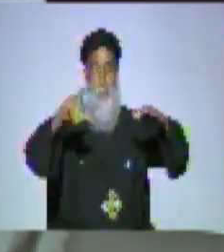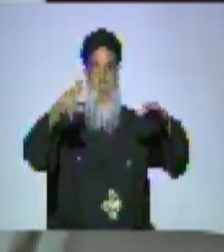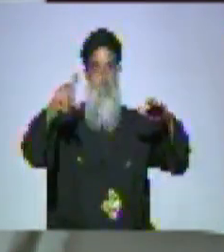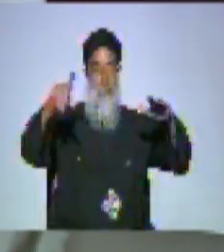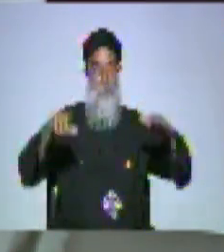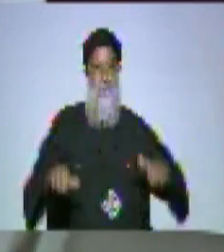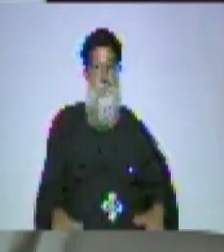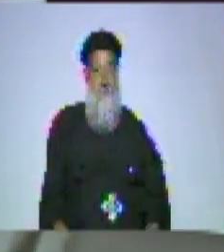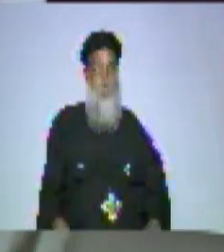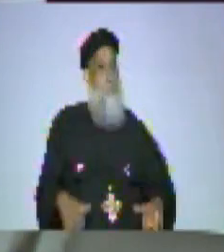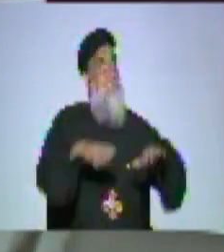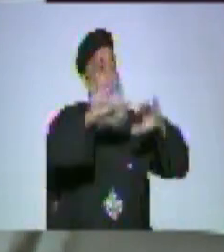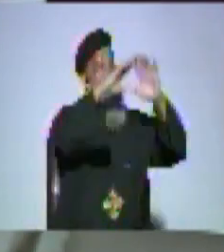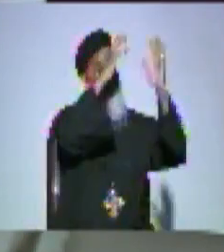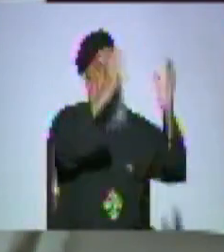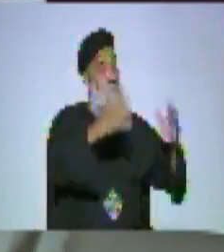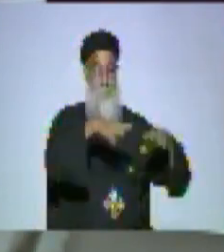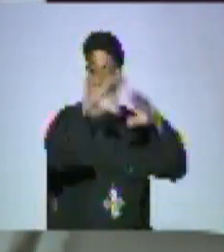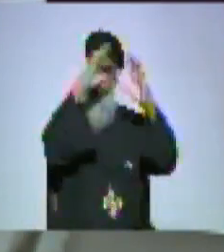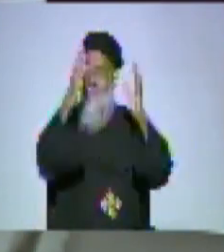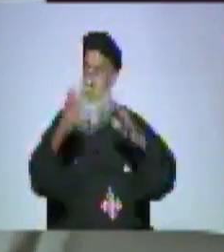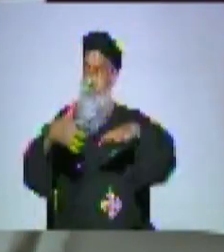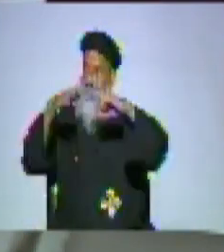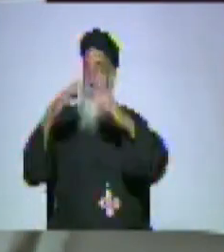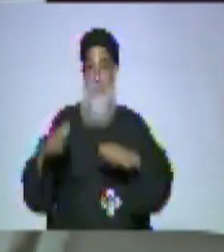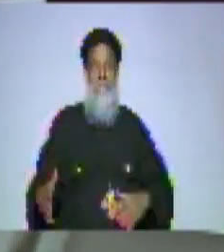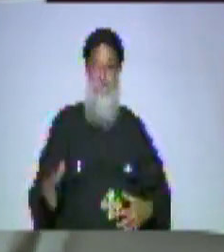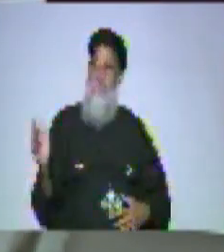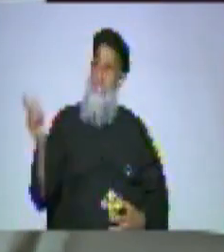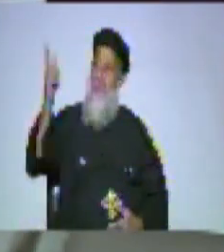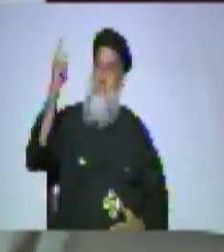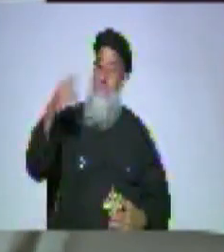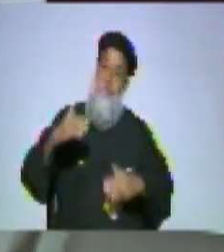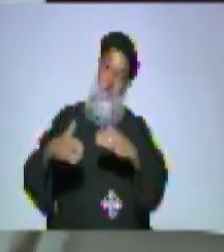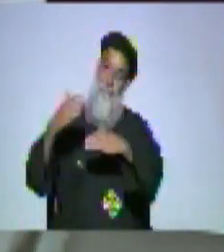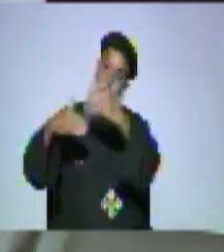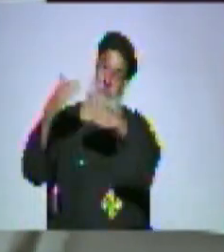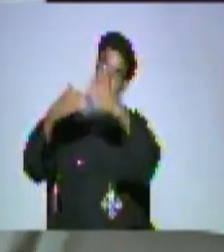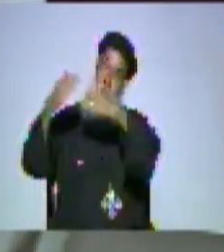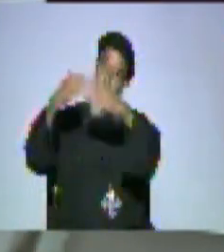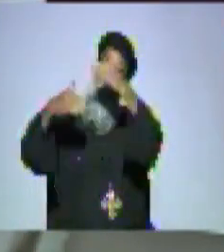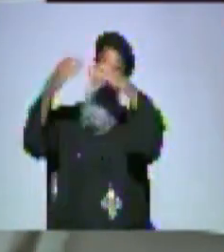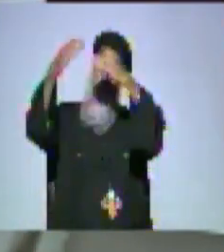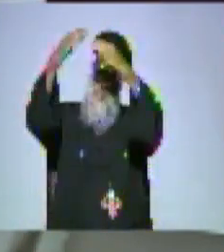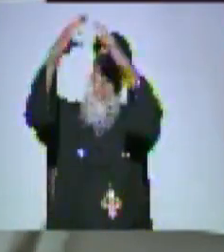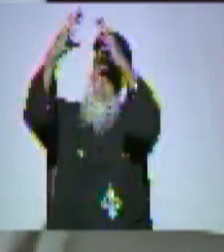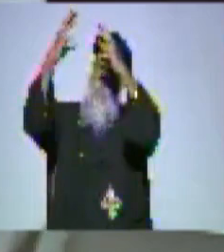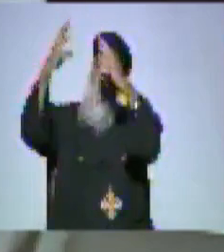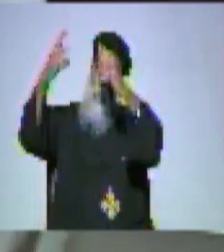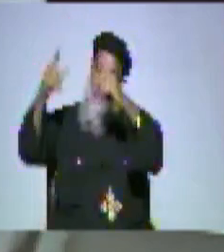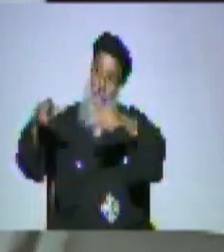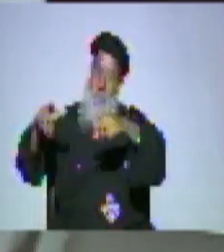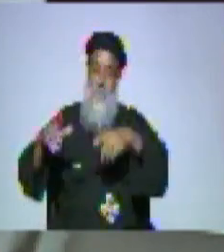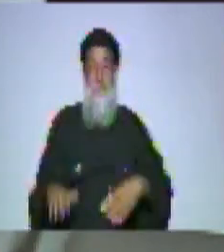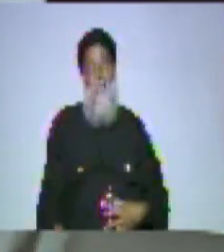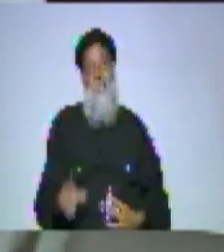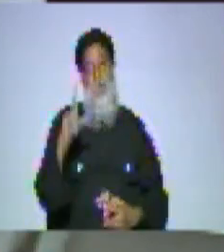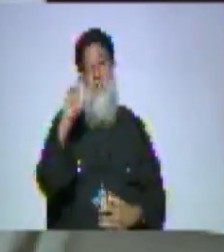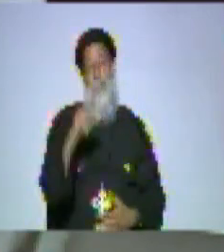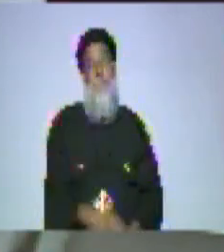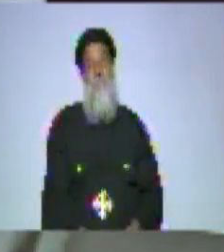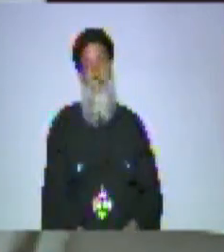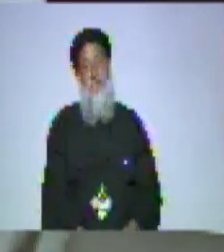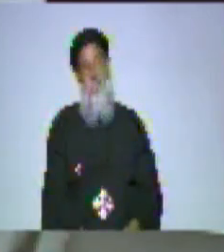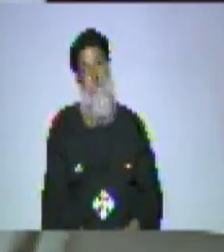طبعا في خزانات وفي حاجات الدوله عاملاها عشان الميه في اوقات الشح تبقى موجوده يعني